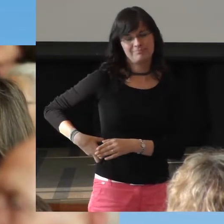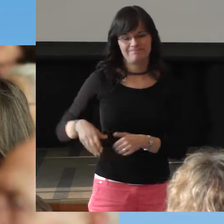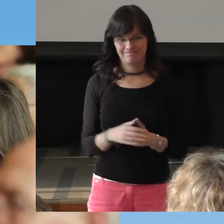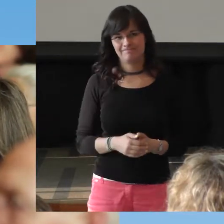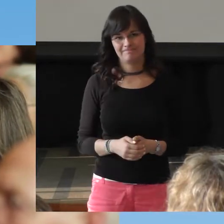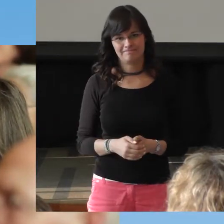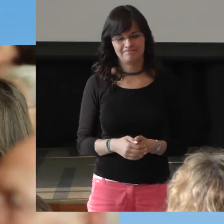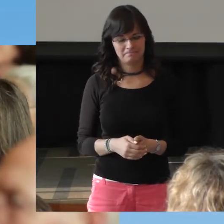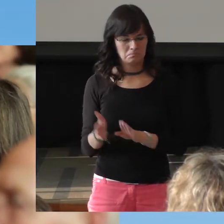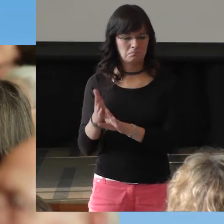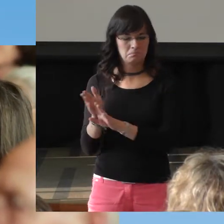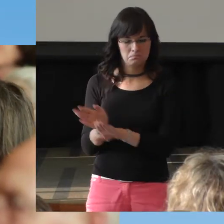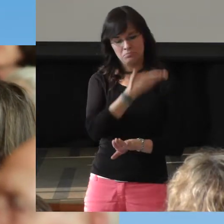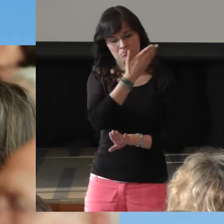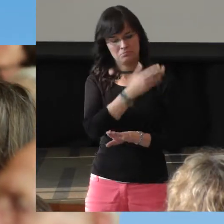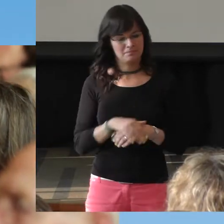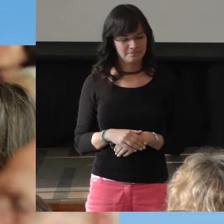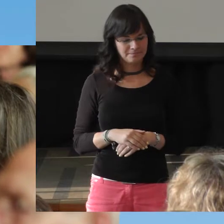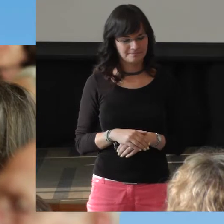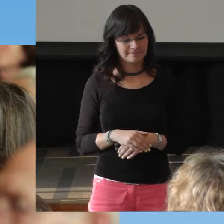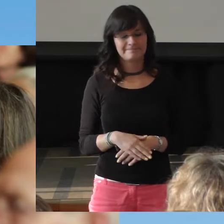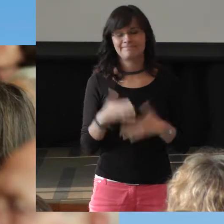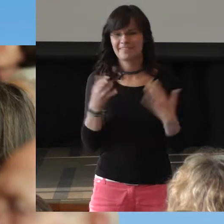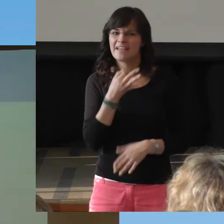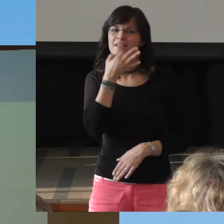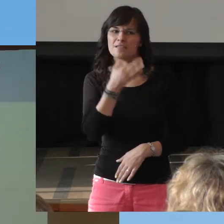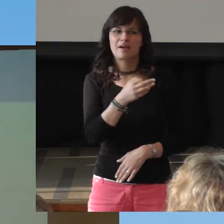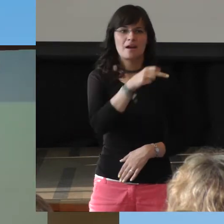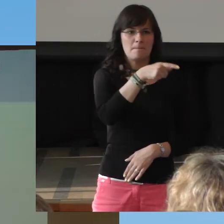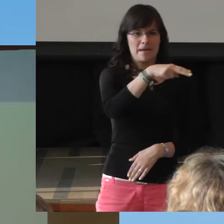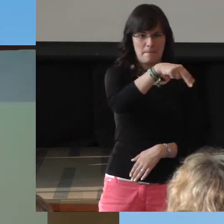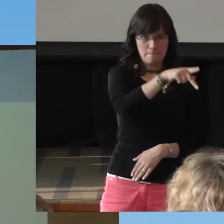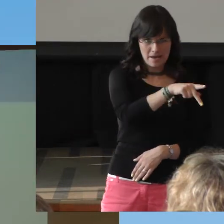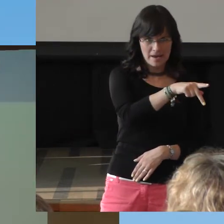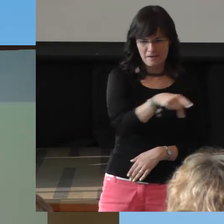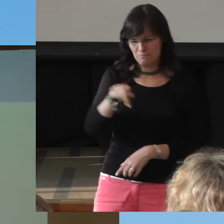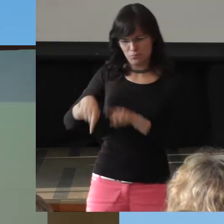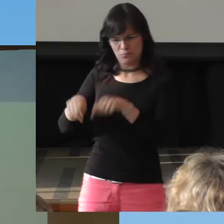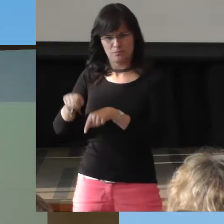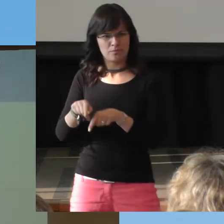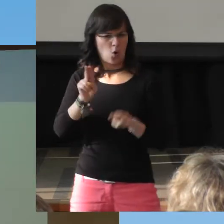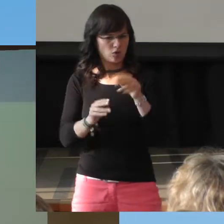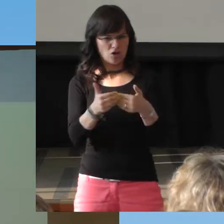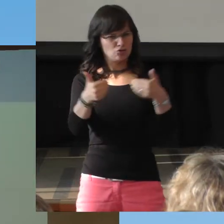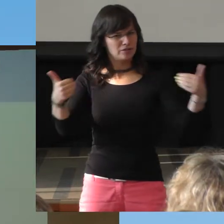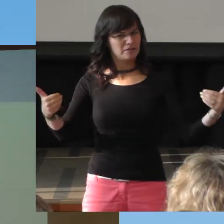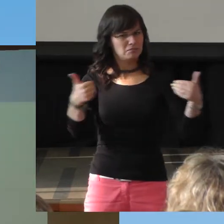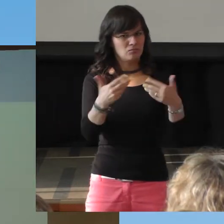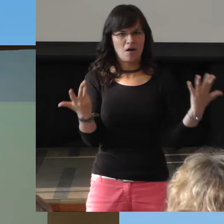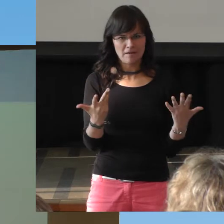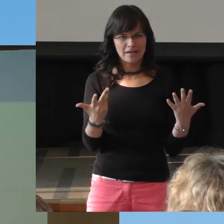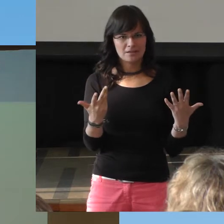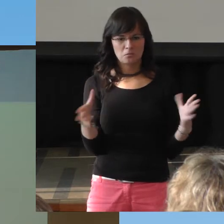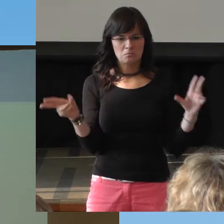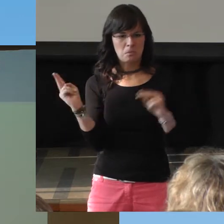Das überspringe ich mal. Jetzt ist ja die Frage Polyneuropathie und Restless Legs. Wie kann man das unterscheiden? Wo sind die Unterschiede und wo sind die